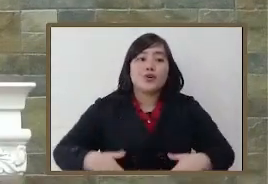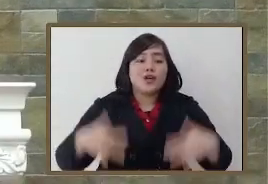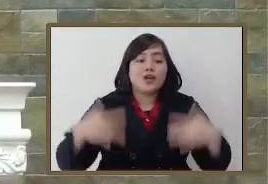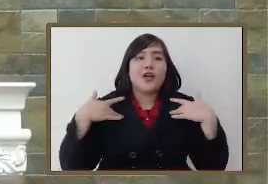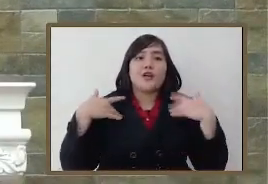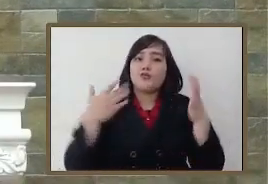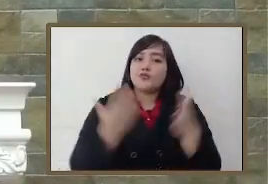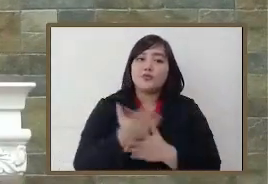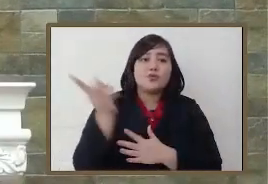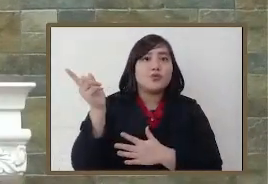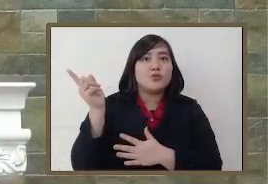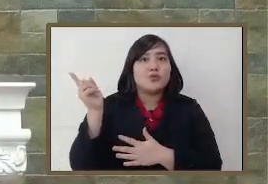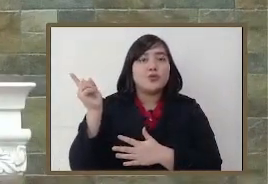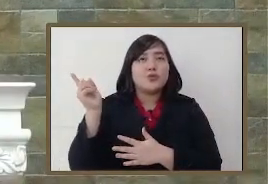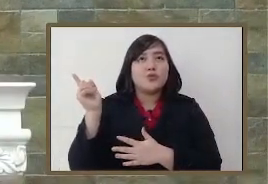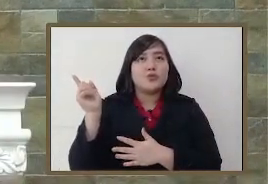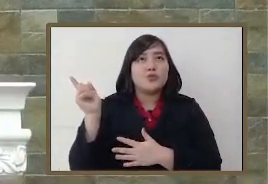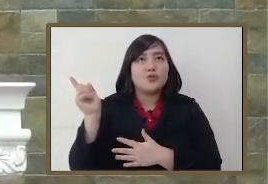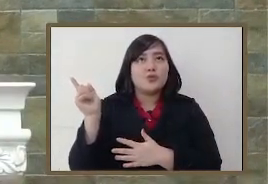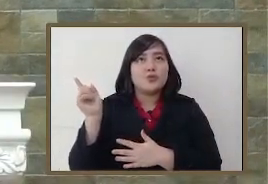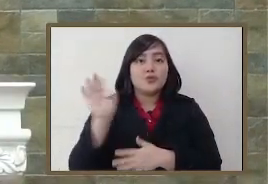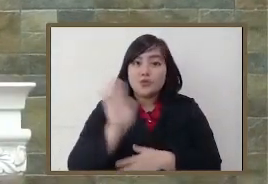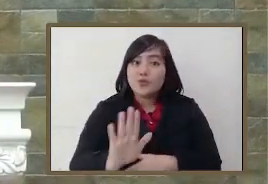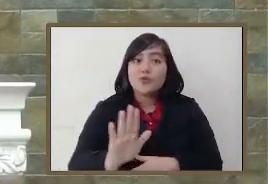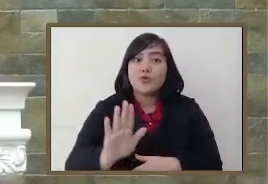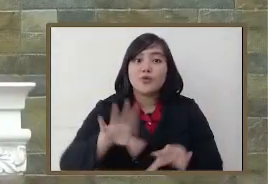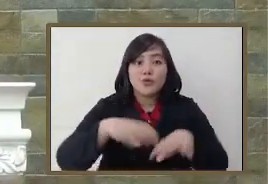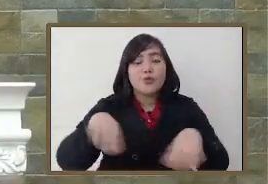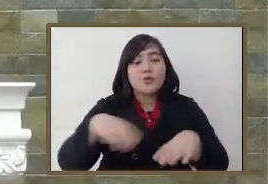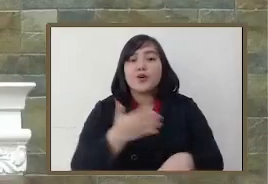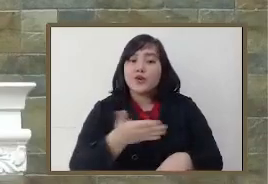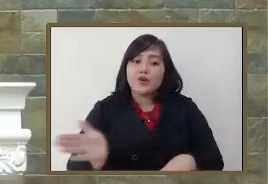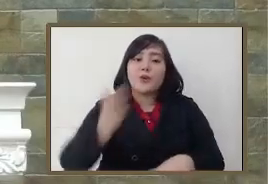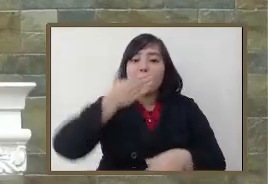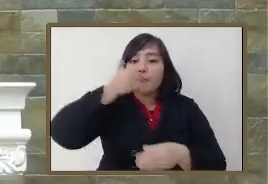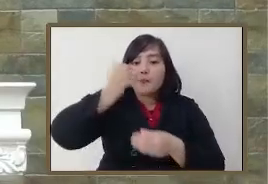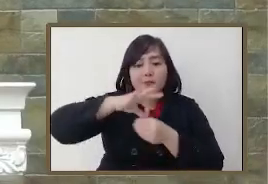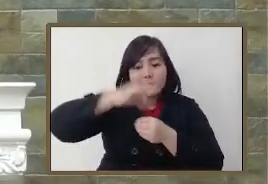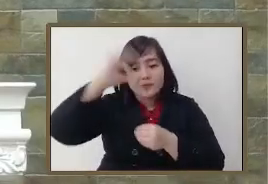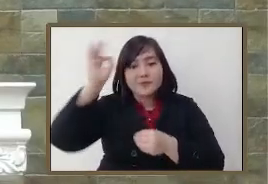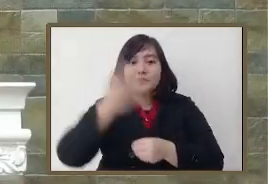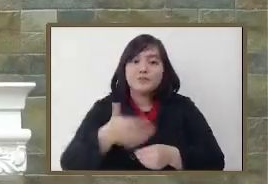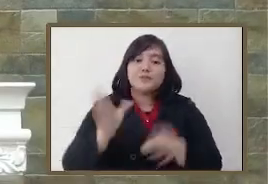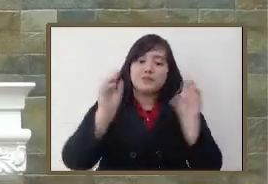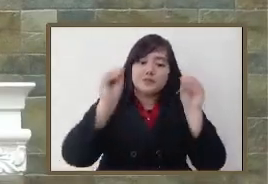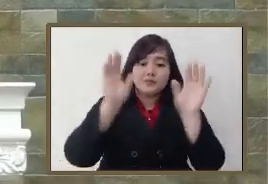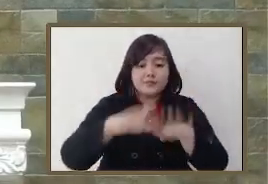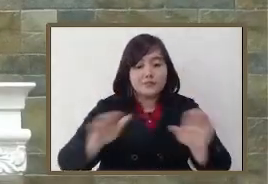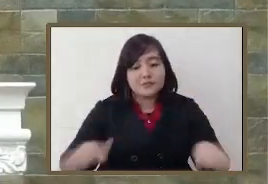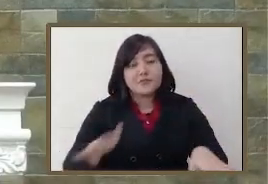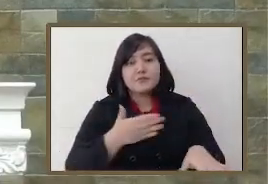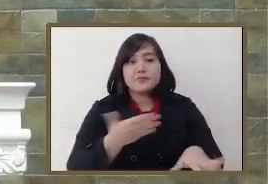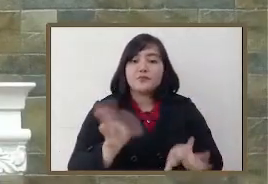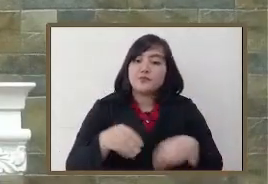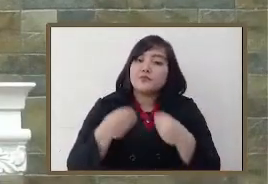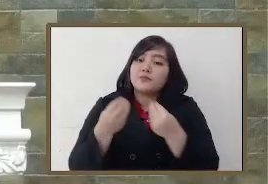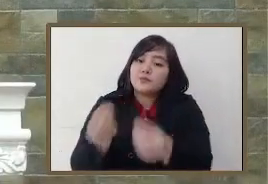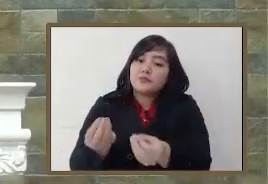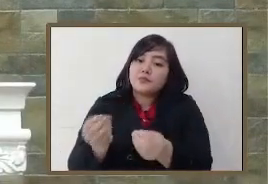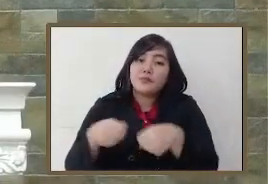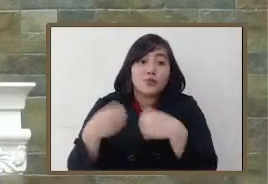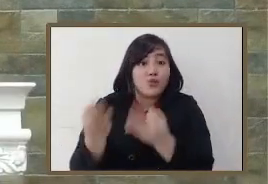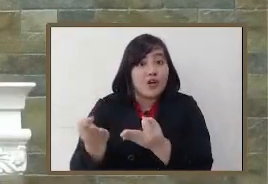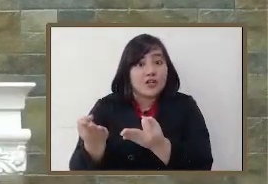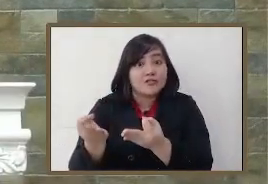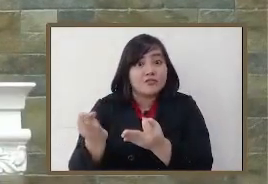mo, makikita mo nagsusoul winning ka, makikita mo nagtuturo ka sa mga bata, makikita mo nagbibigay ka ngayon. Alam niyo mo, kapatid, yun yung